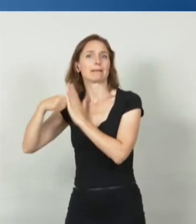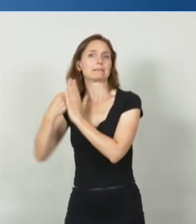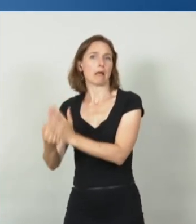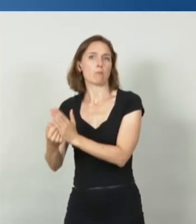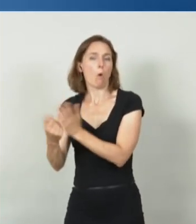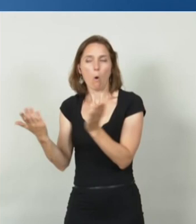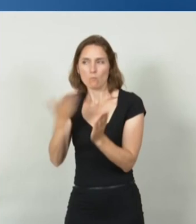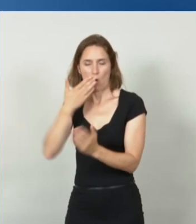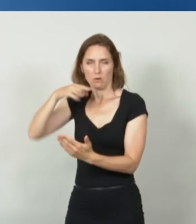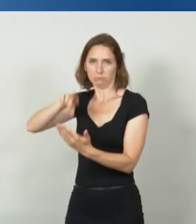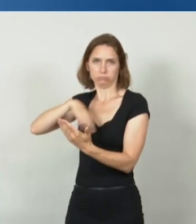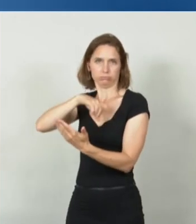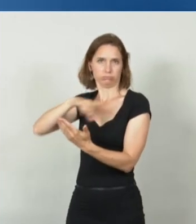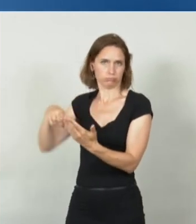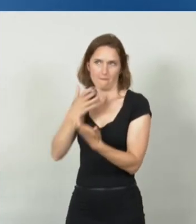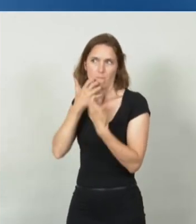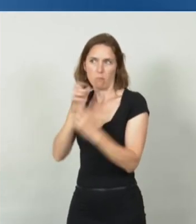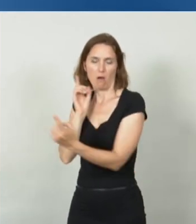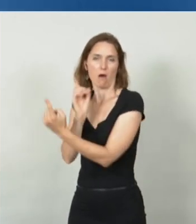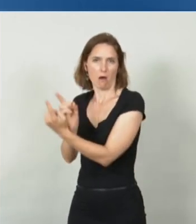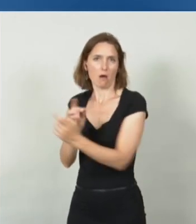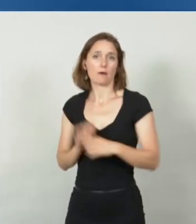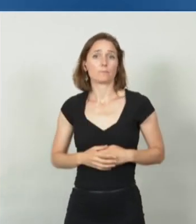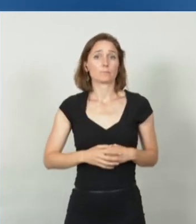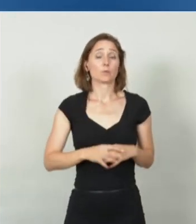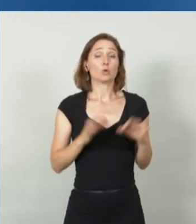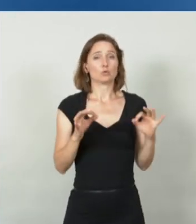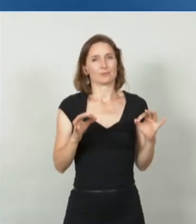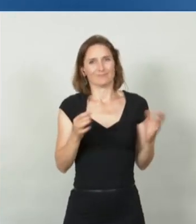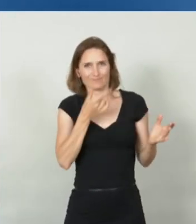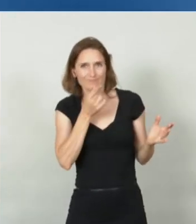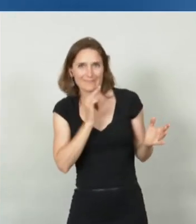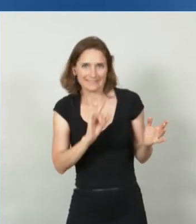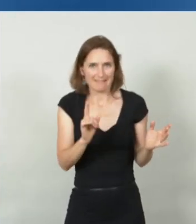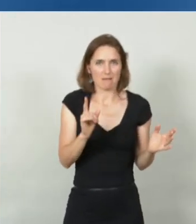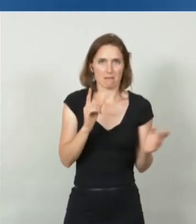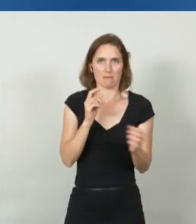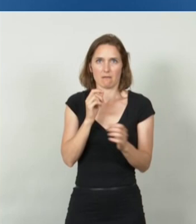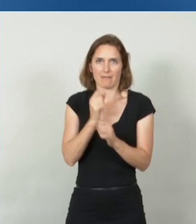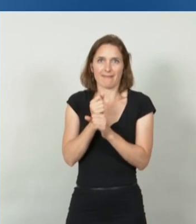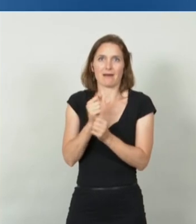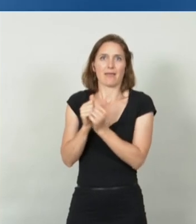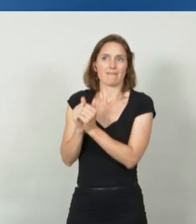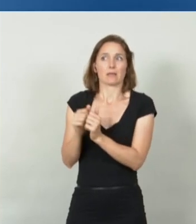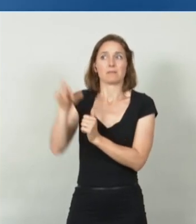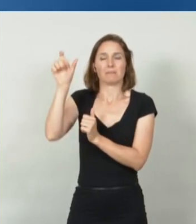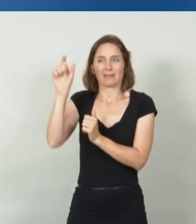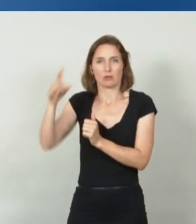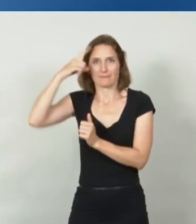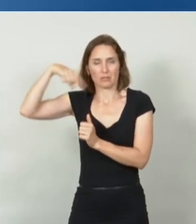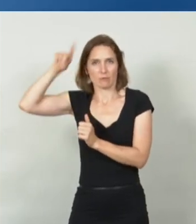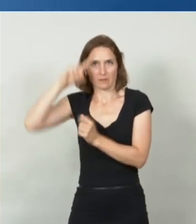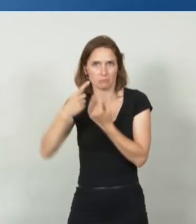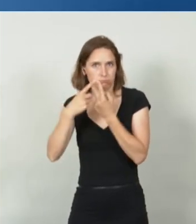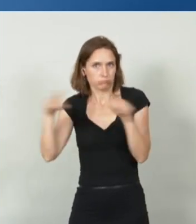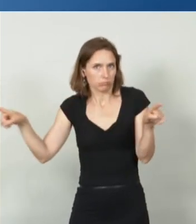évidemment c'est compliqué institutionnellement de travailler avec des gens qui de façon ouverte ne sont pas pour la solution à deux